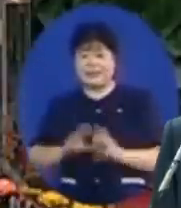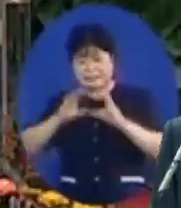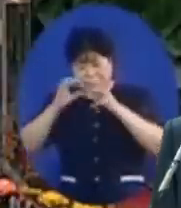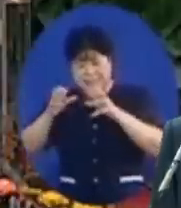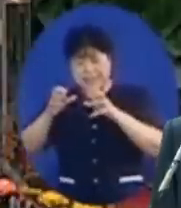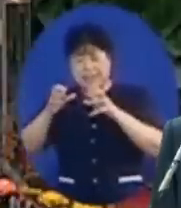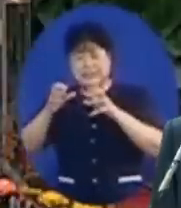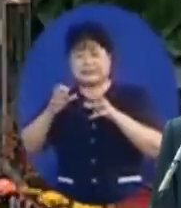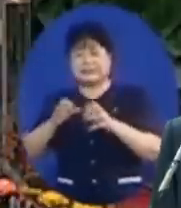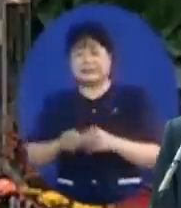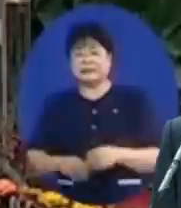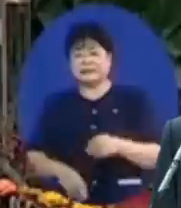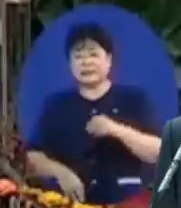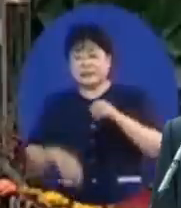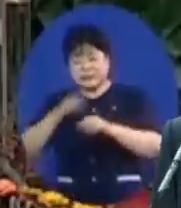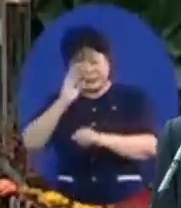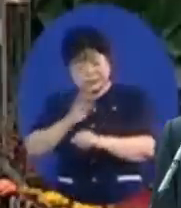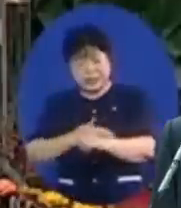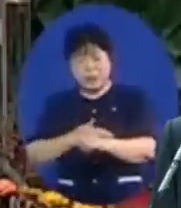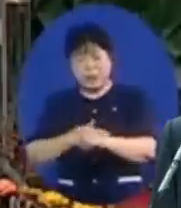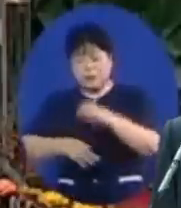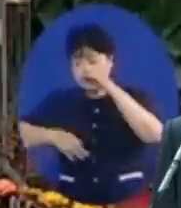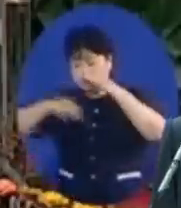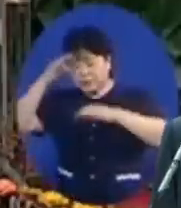세속적인 잘못도